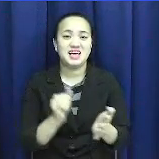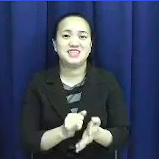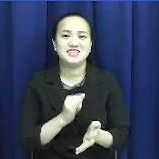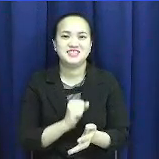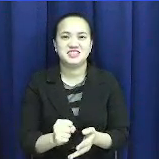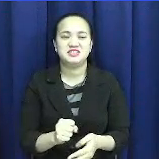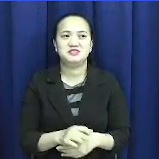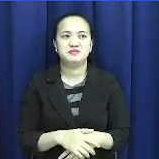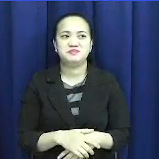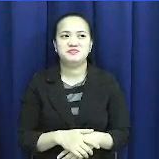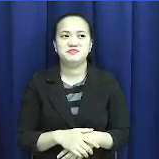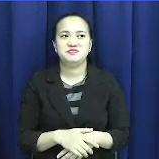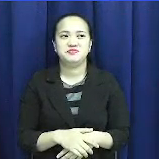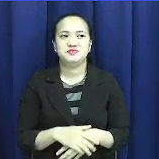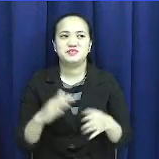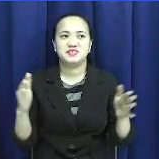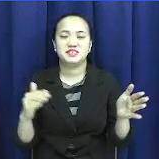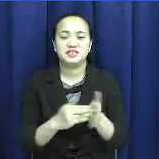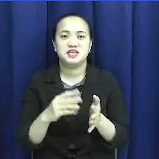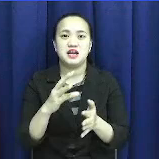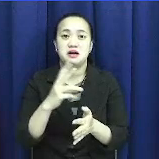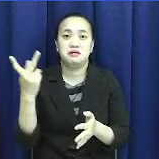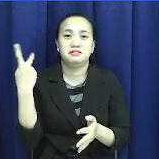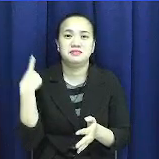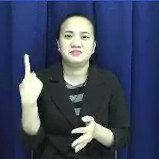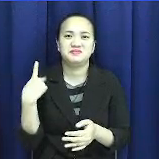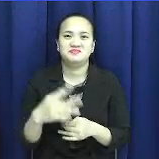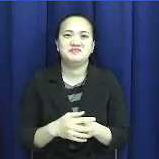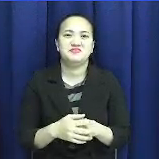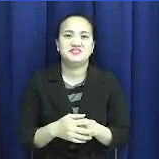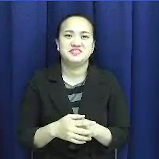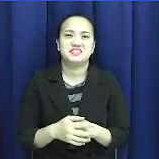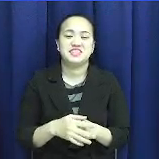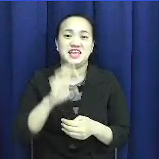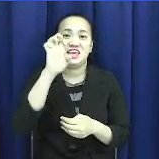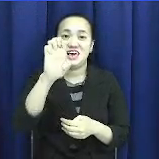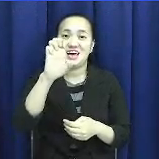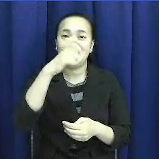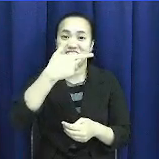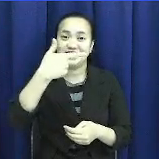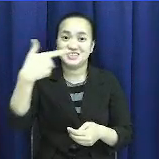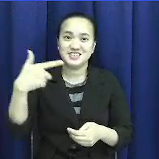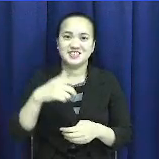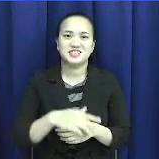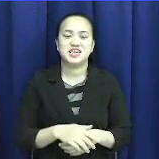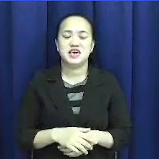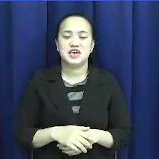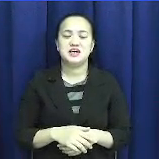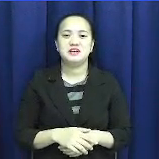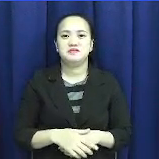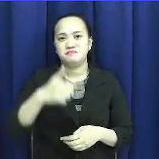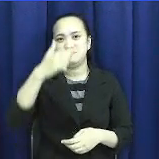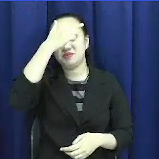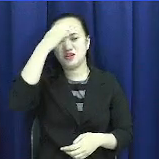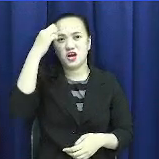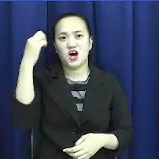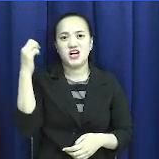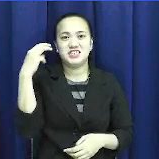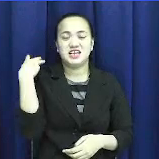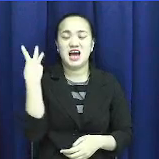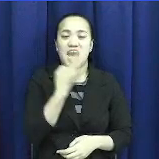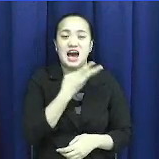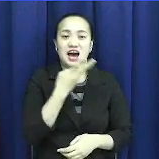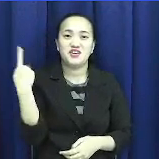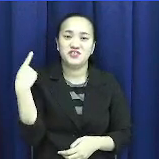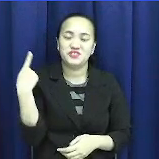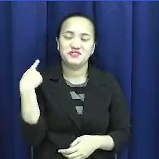naman, habang nagsasalubong, naghahanap ng itlog. Sana naman walang gumawa ng ganyan, yung mga Easter egg. Kasi gawain ko po yan noon eh. Nung